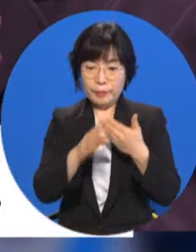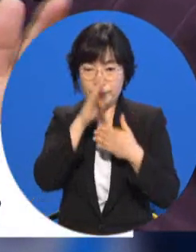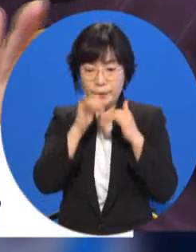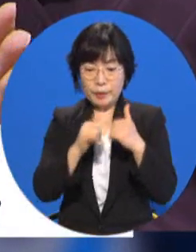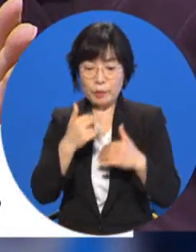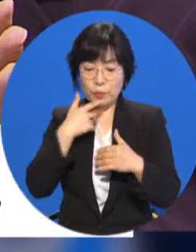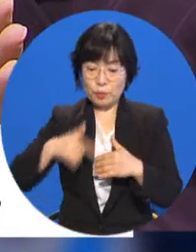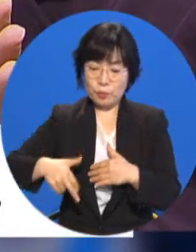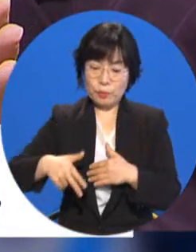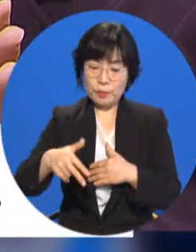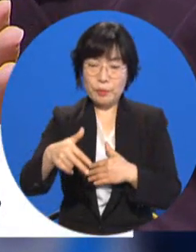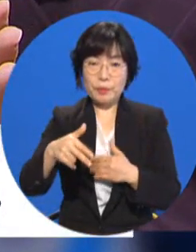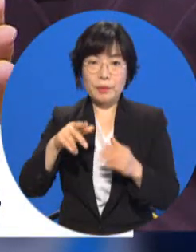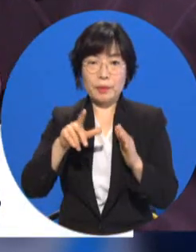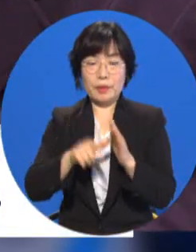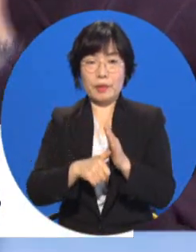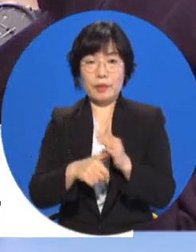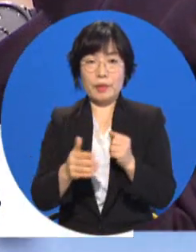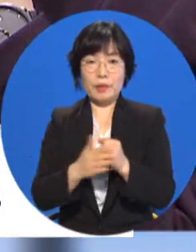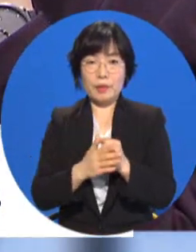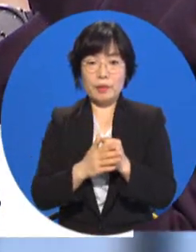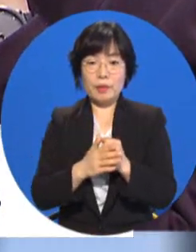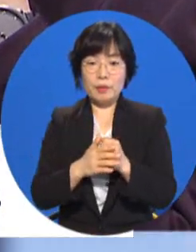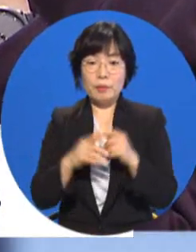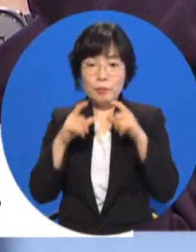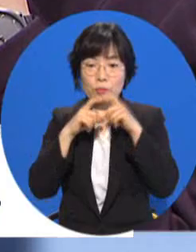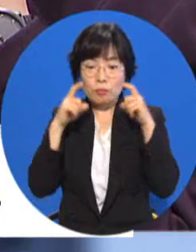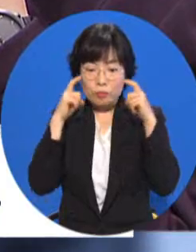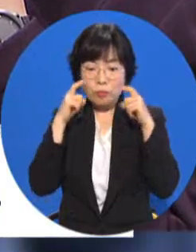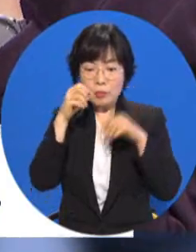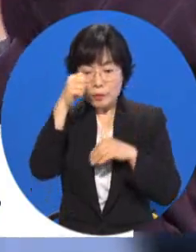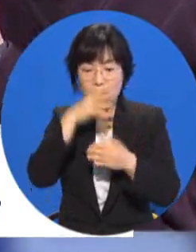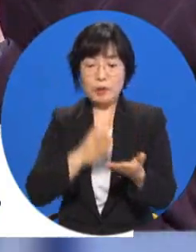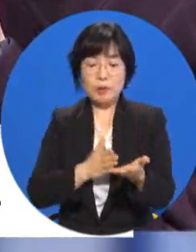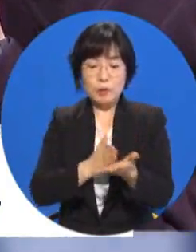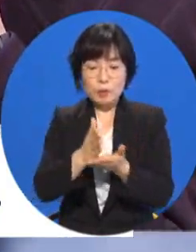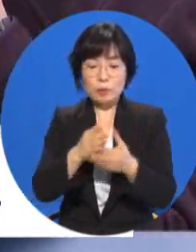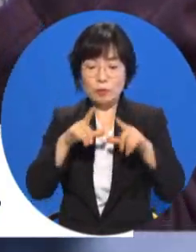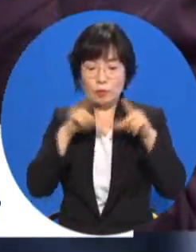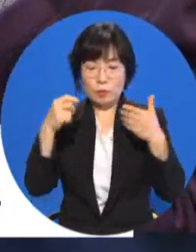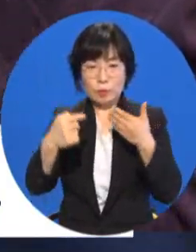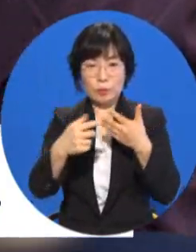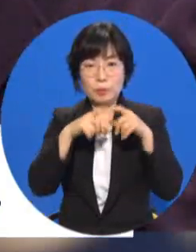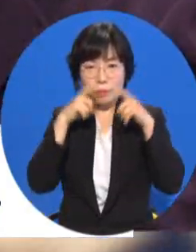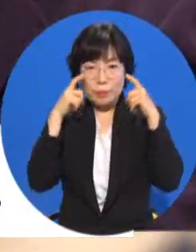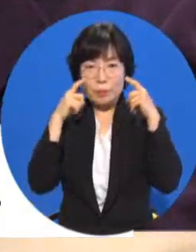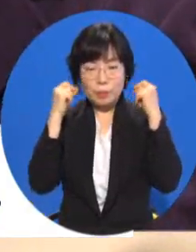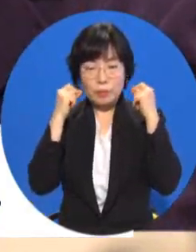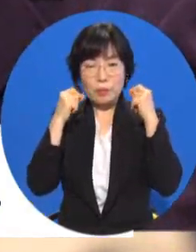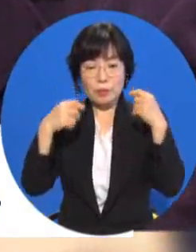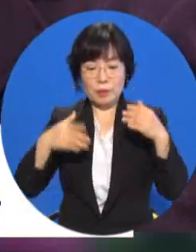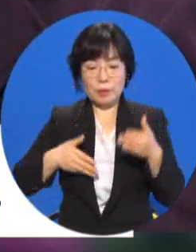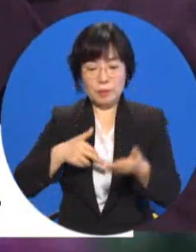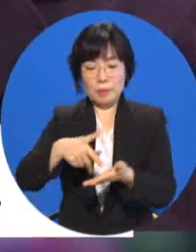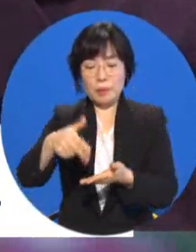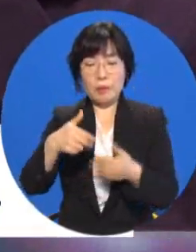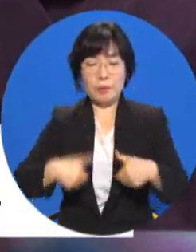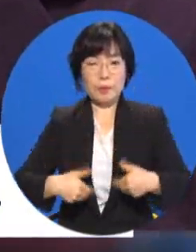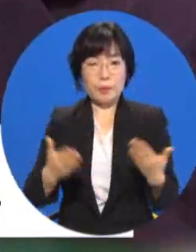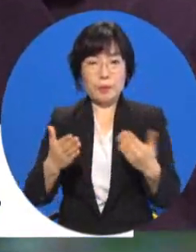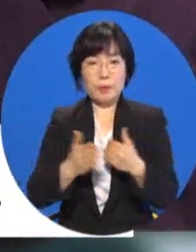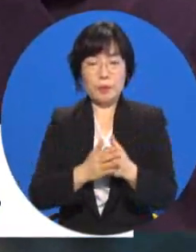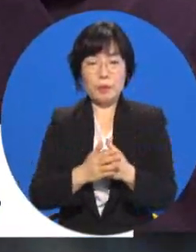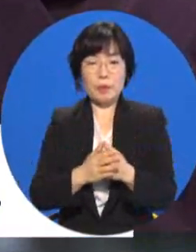상태에서 길거리 갈 때까지 막 이런 보건용 마스크를 필터 높은 거를 다 쓰고 다닐 필요는 없는 거죠.